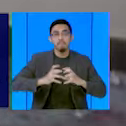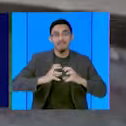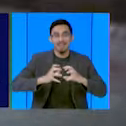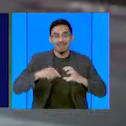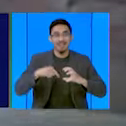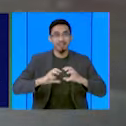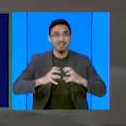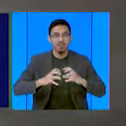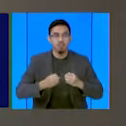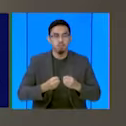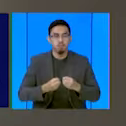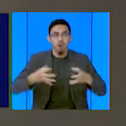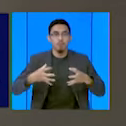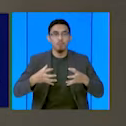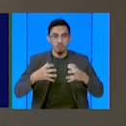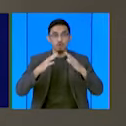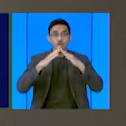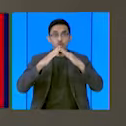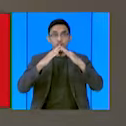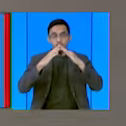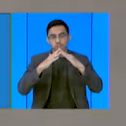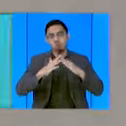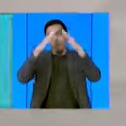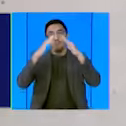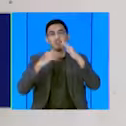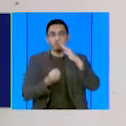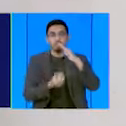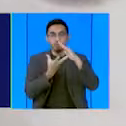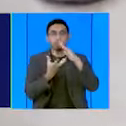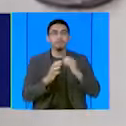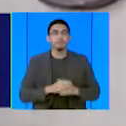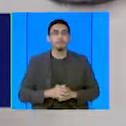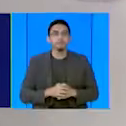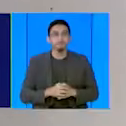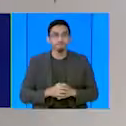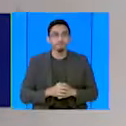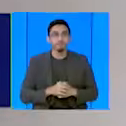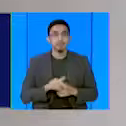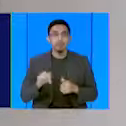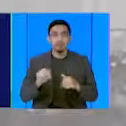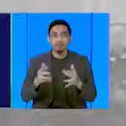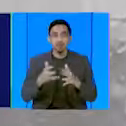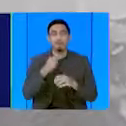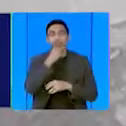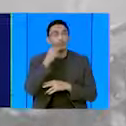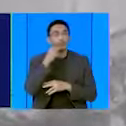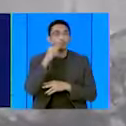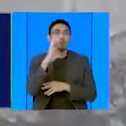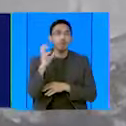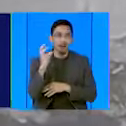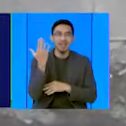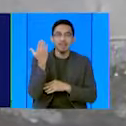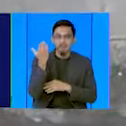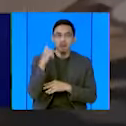ledakan hingga menjebol atap serta merusak dinding bangunan. Peristiwa yang terjadi pada Minggu sore ini diduga akibat kebocoran pada